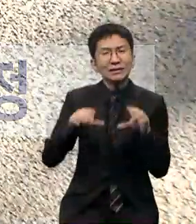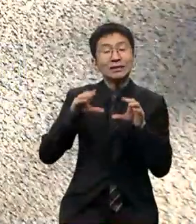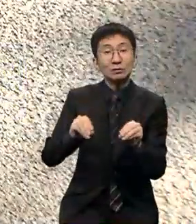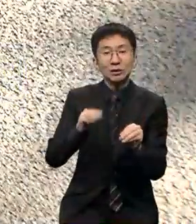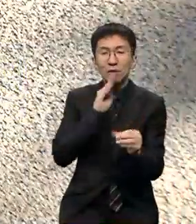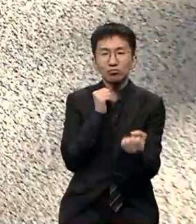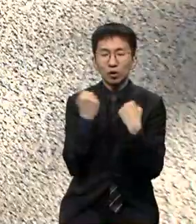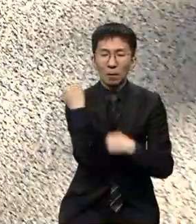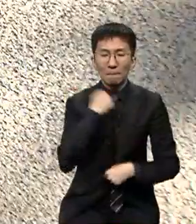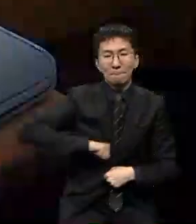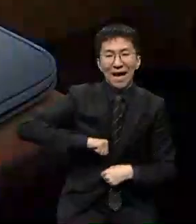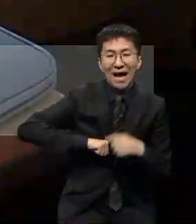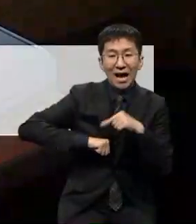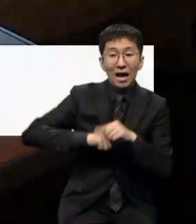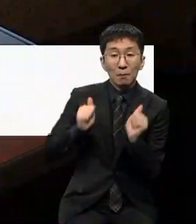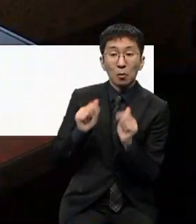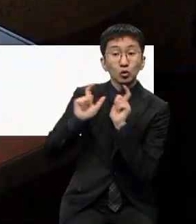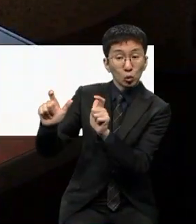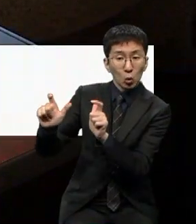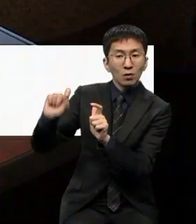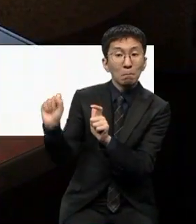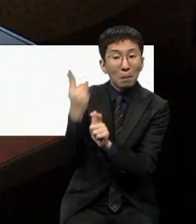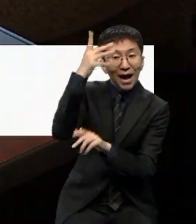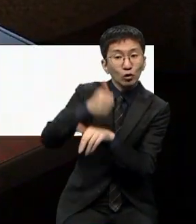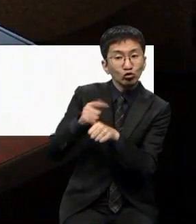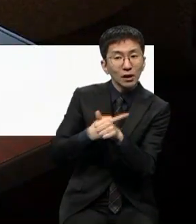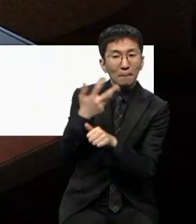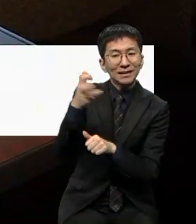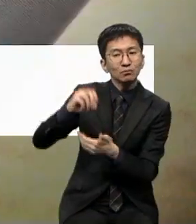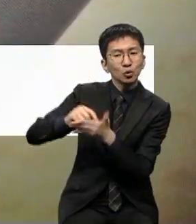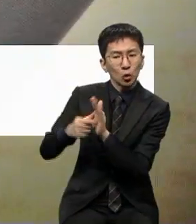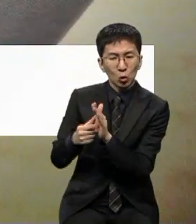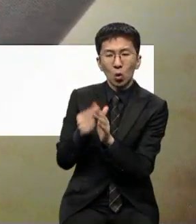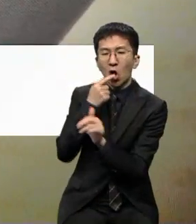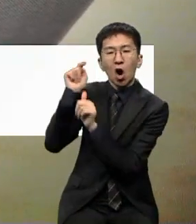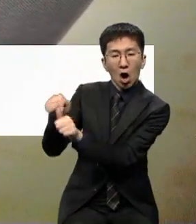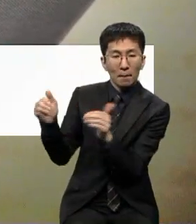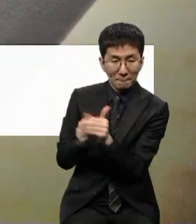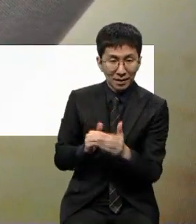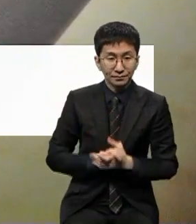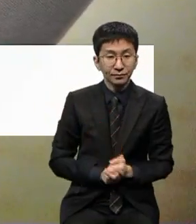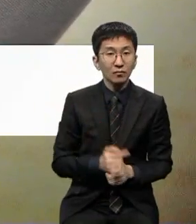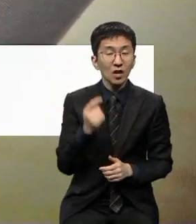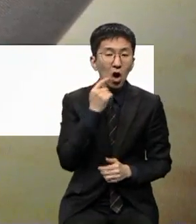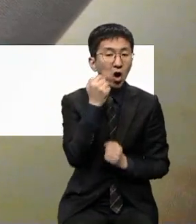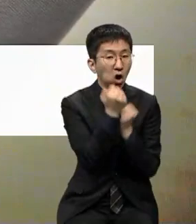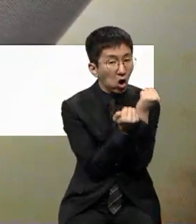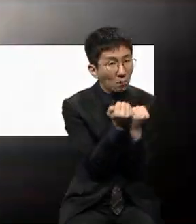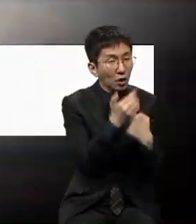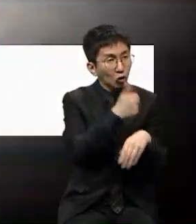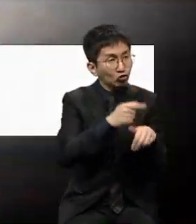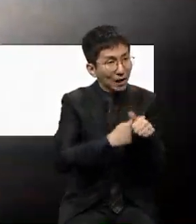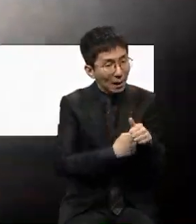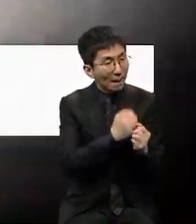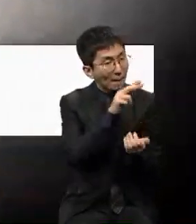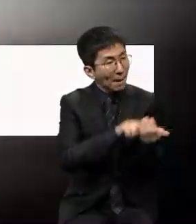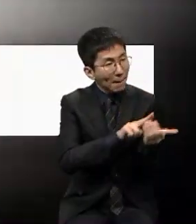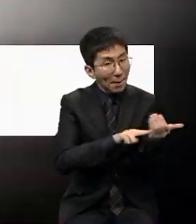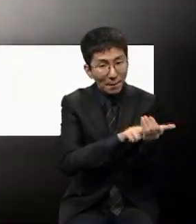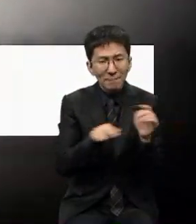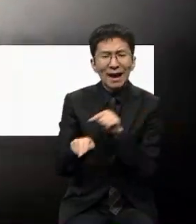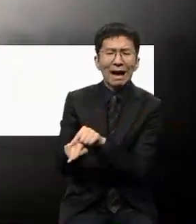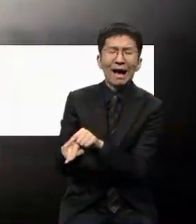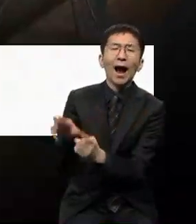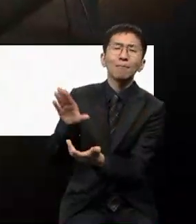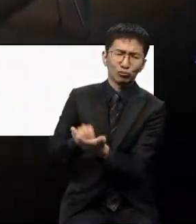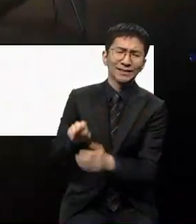컸습니다. 거짓 설명 자료 등을 활용해서 그 초고위험 상품을 판매한 부정거래가